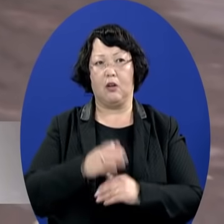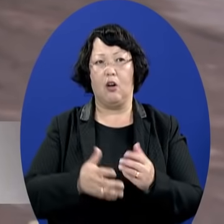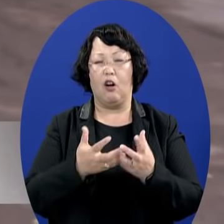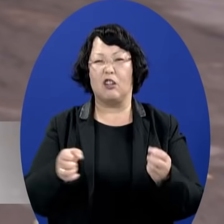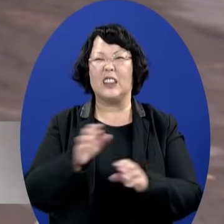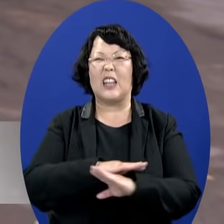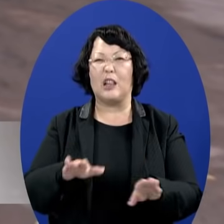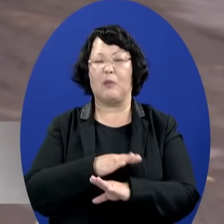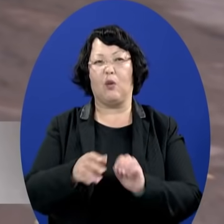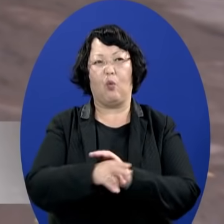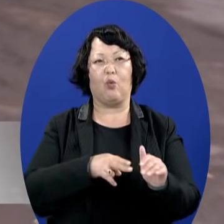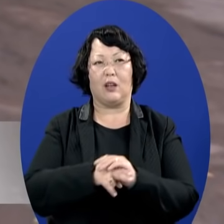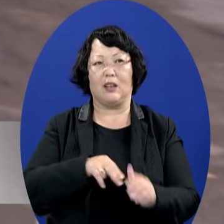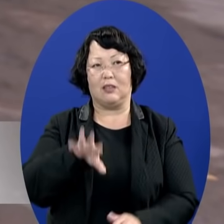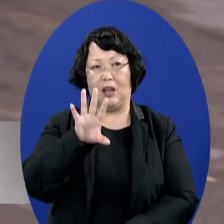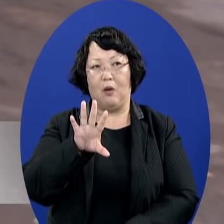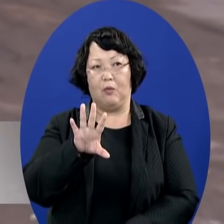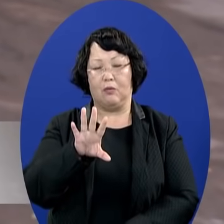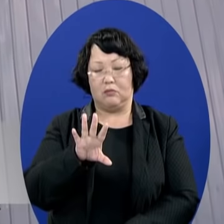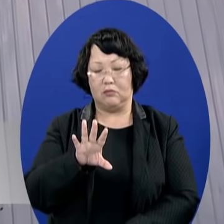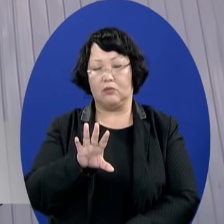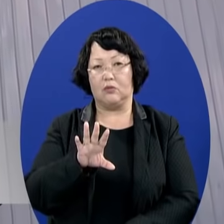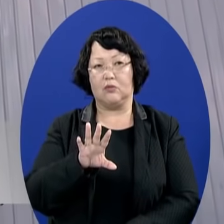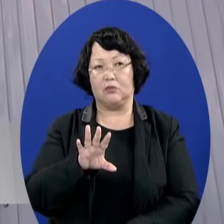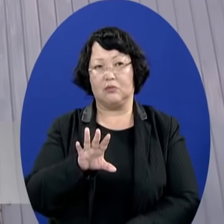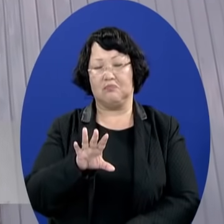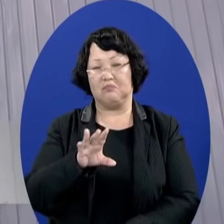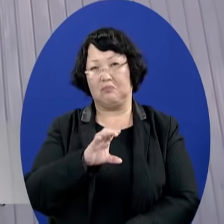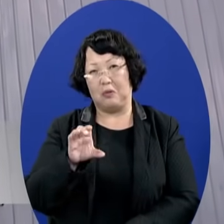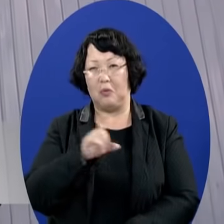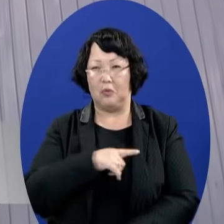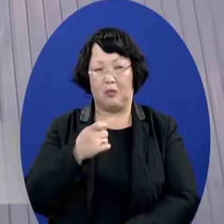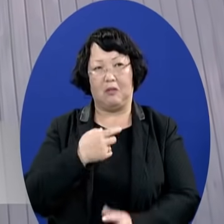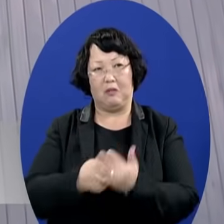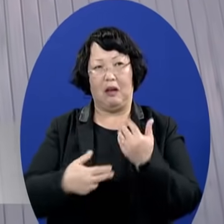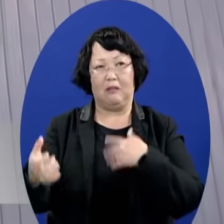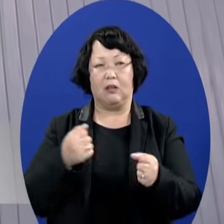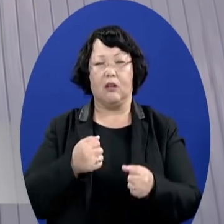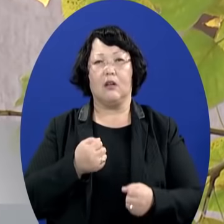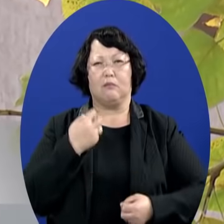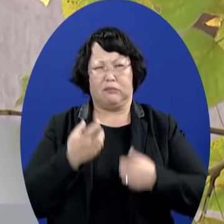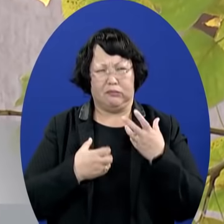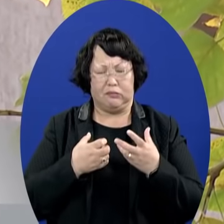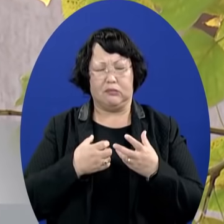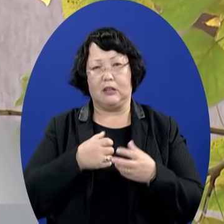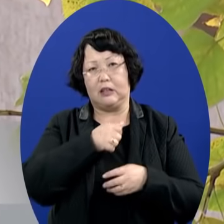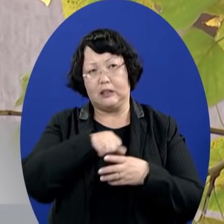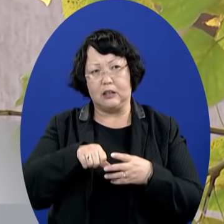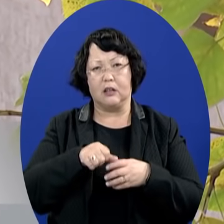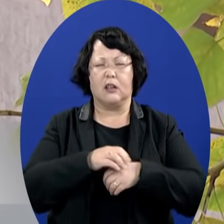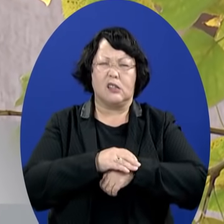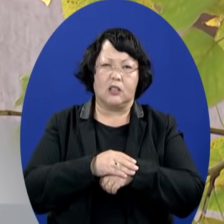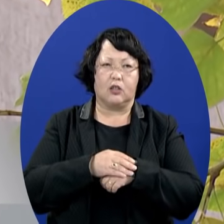талбайг 5 хувь итгэхэд авсан байдаг. Соривжилтын хагалгаа, мөн холголц тооролт, арьсны